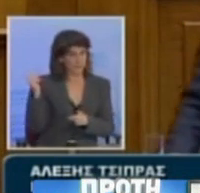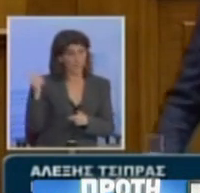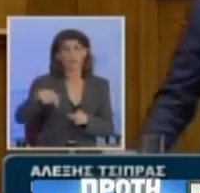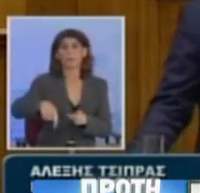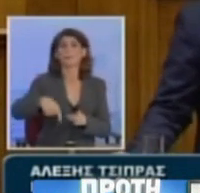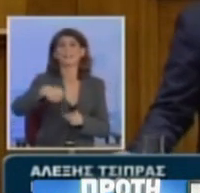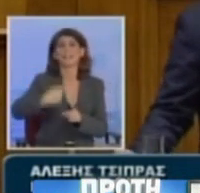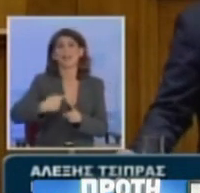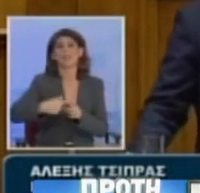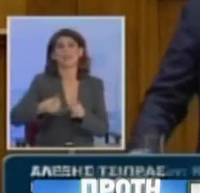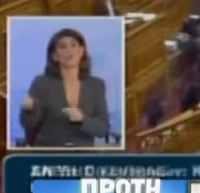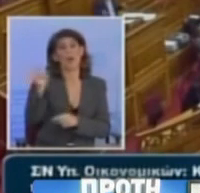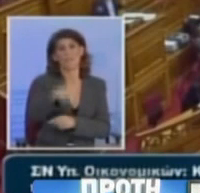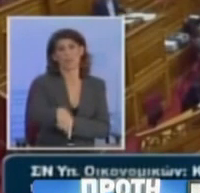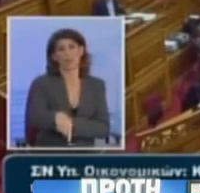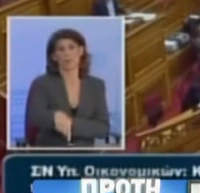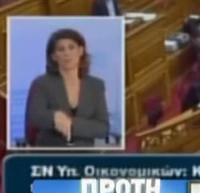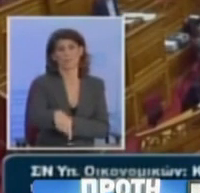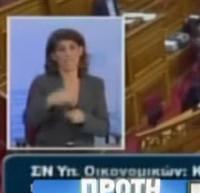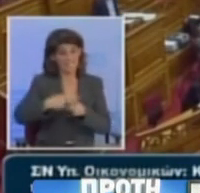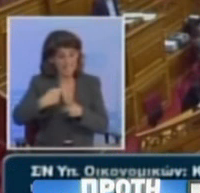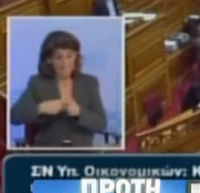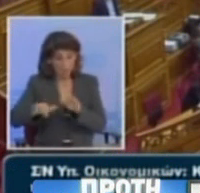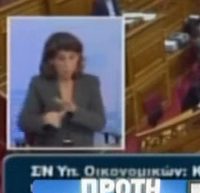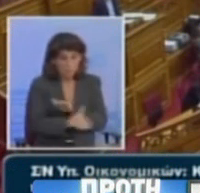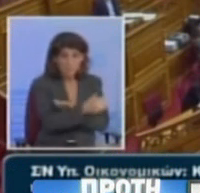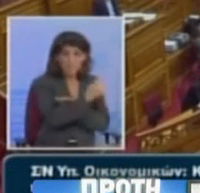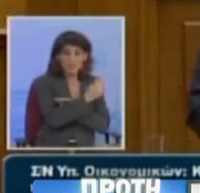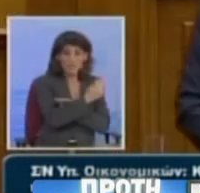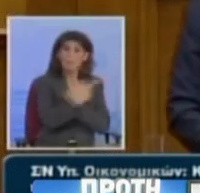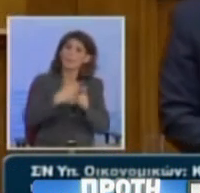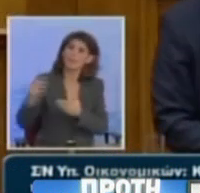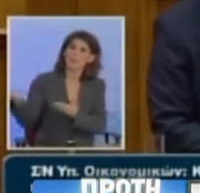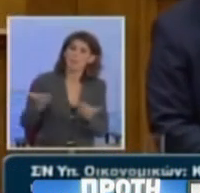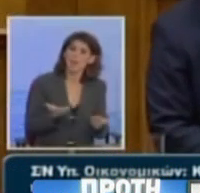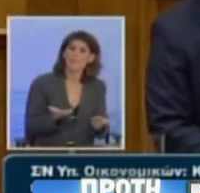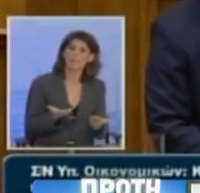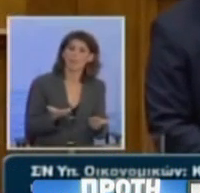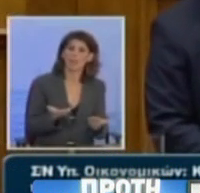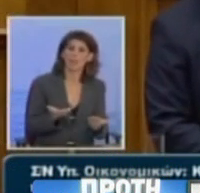την Ελλάδα του αύριο. Η Ελλάδα που φεύγει με την Ελλάδα που έρχεται.